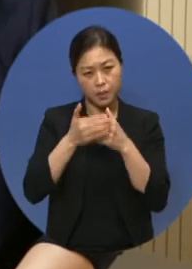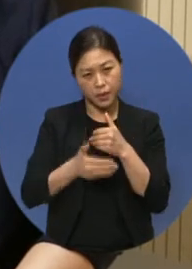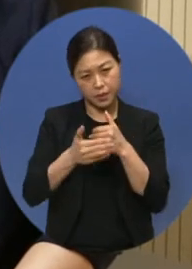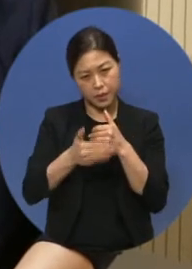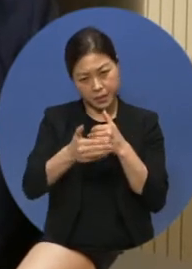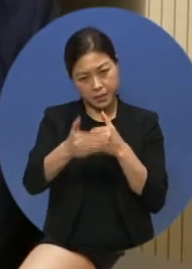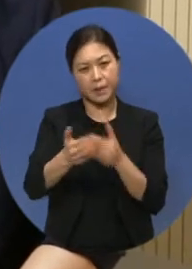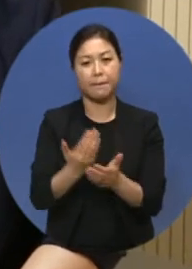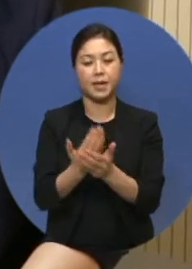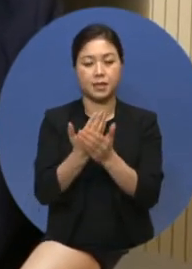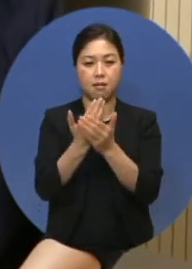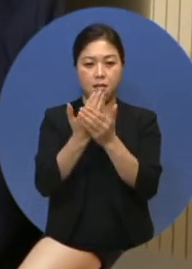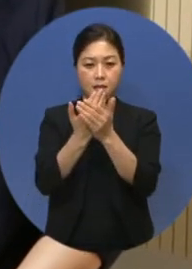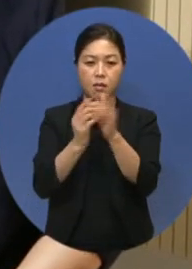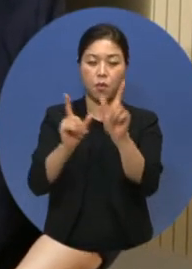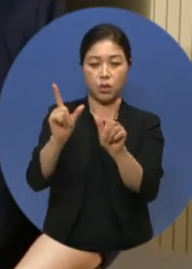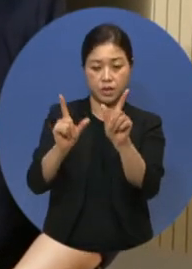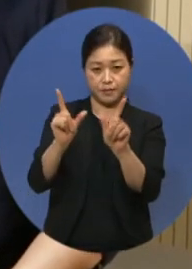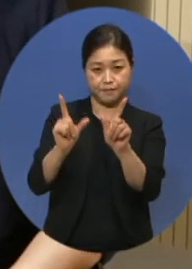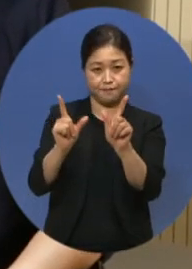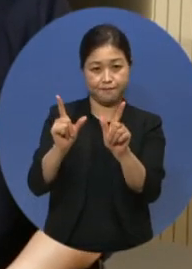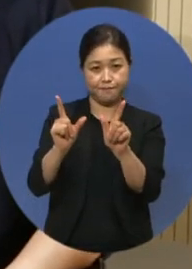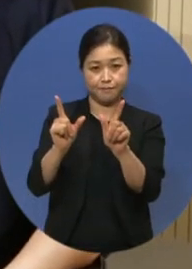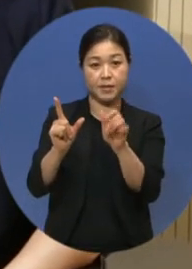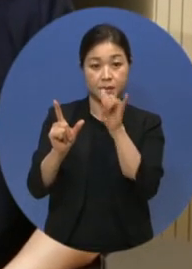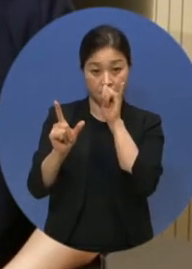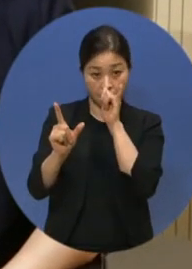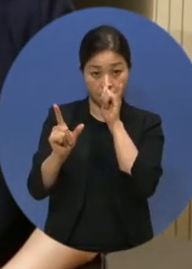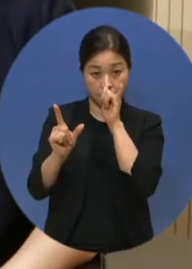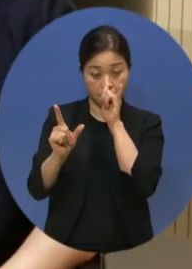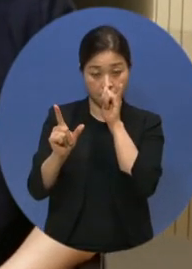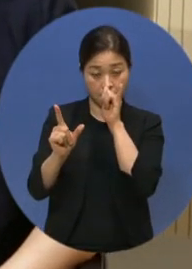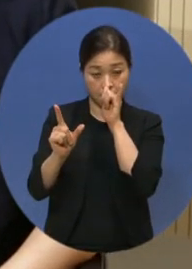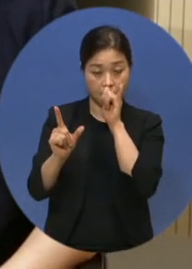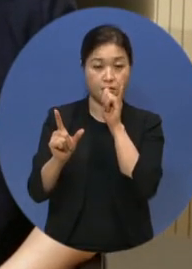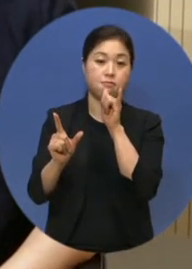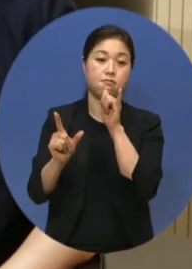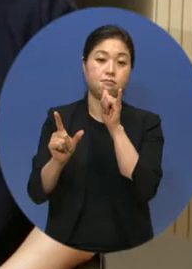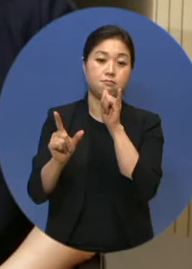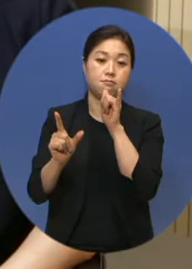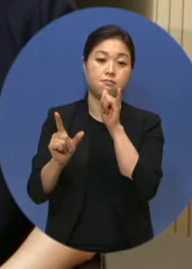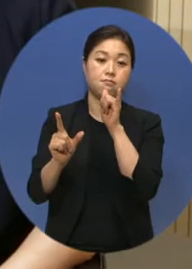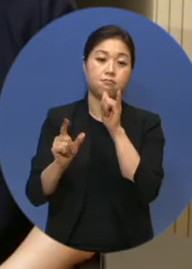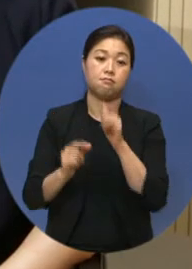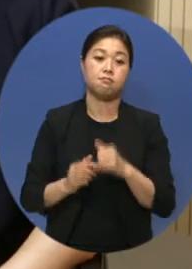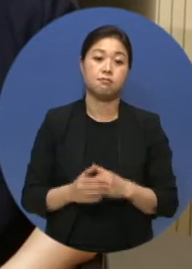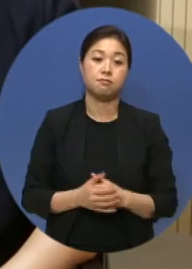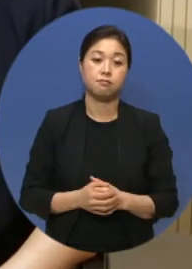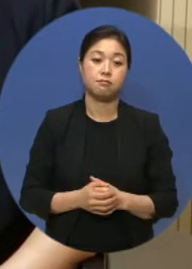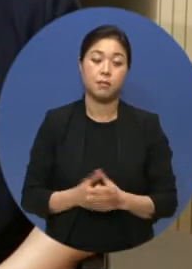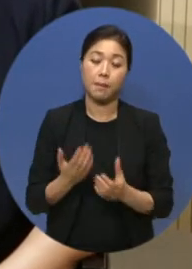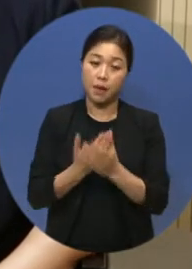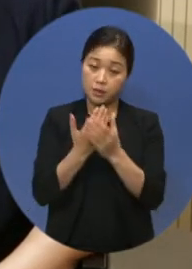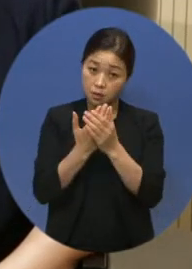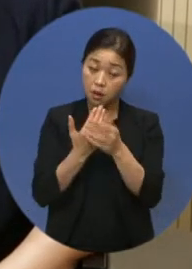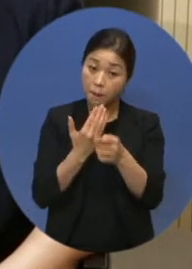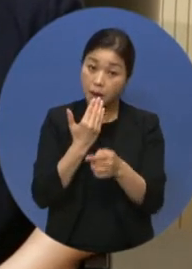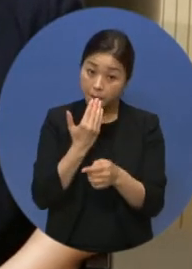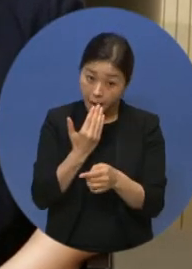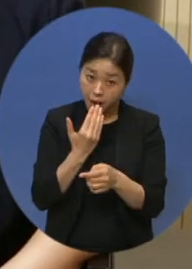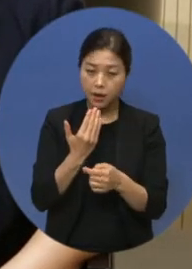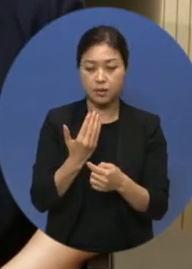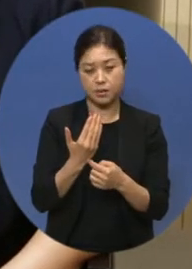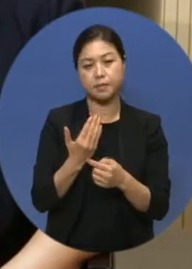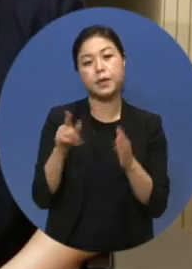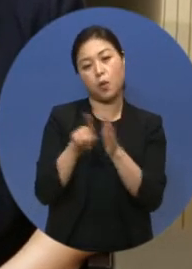조금씩 한 걸음 한 걸음씩 발전되어지고 있다라는 그러한 이제 어떤 발전 가능성을